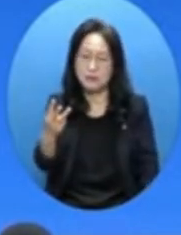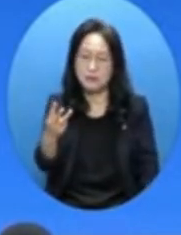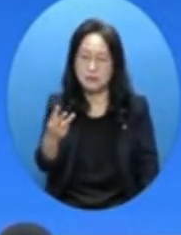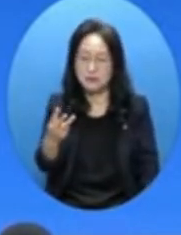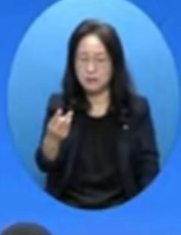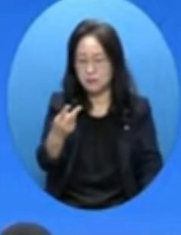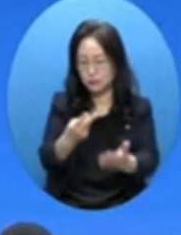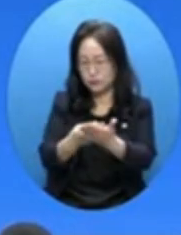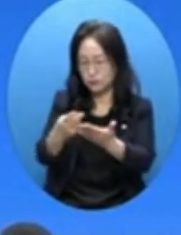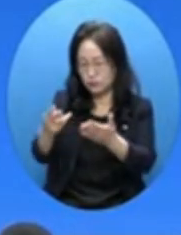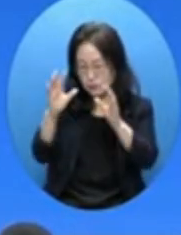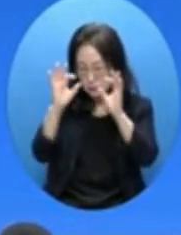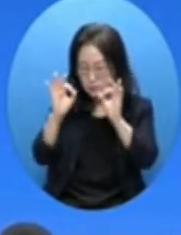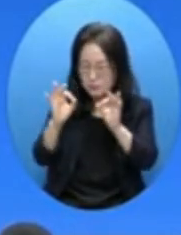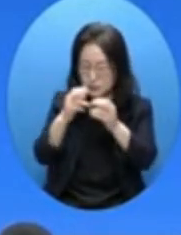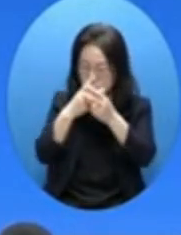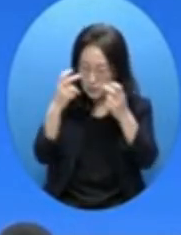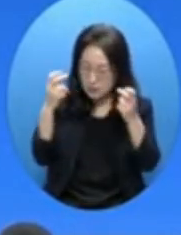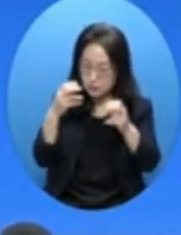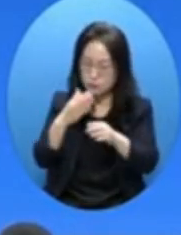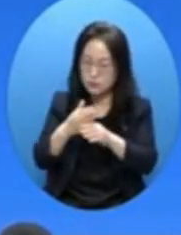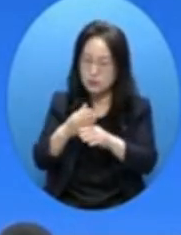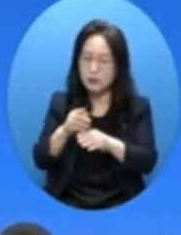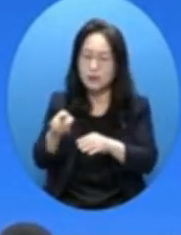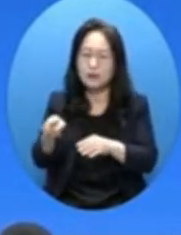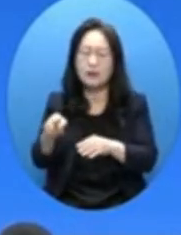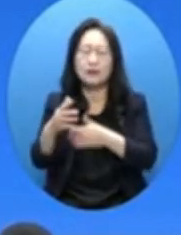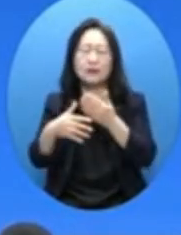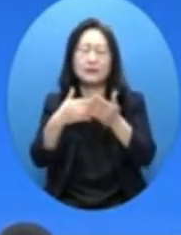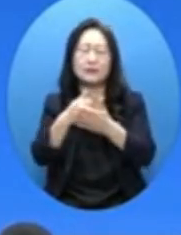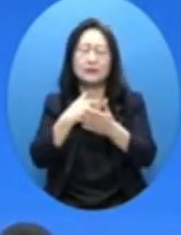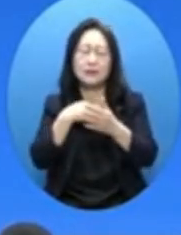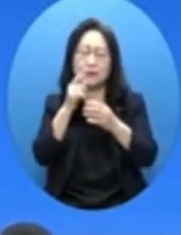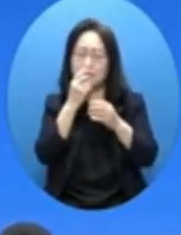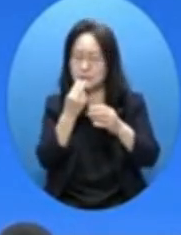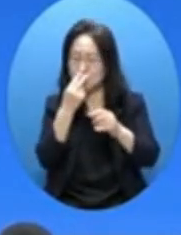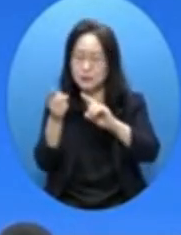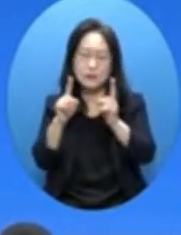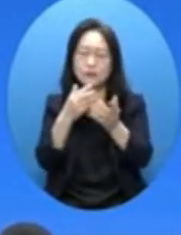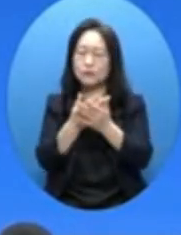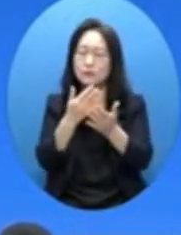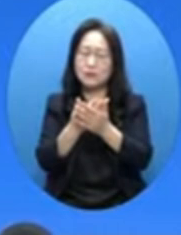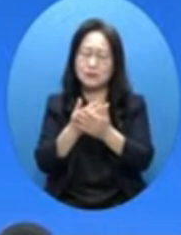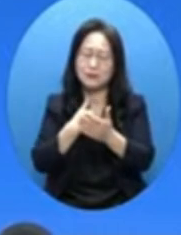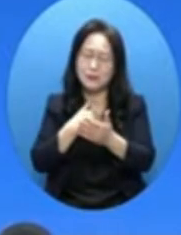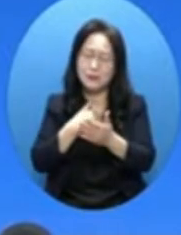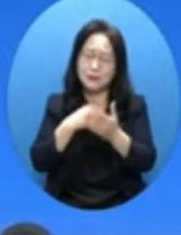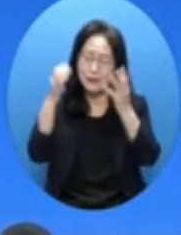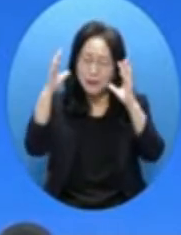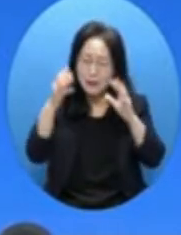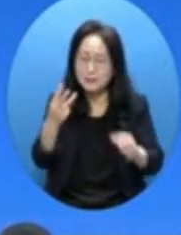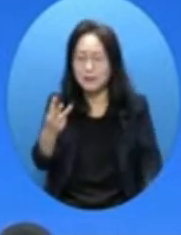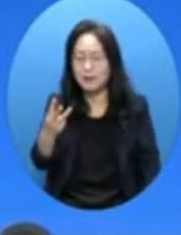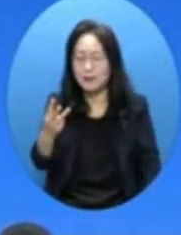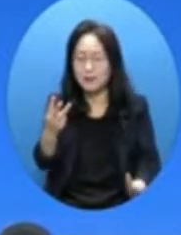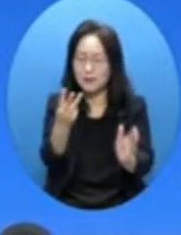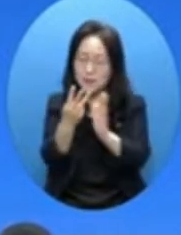하나님 저를 살려주시면 내가 이 세 아이를 좀 잘 돌보겠습니다.